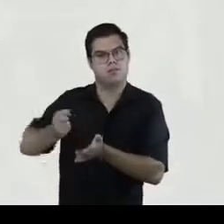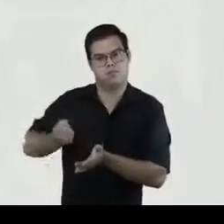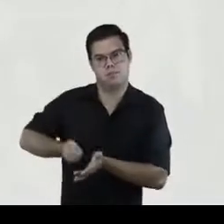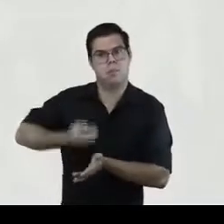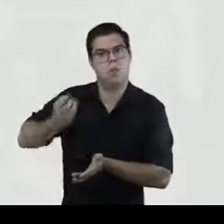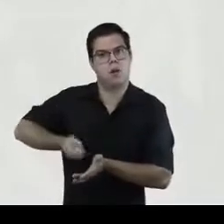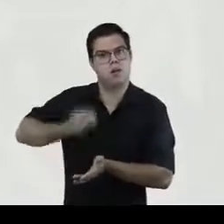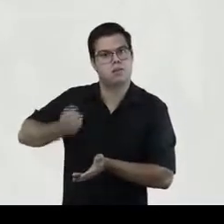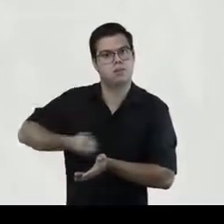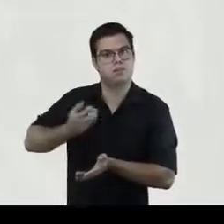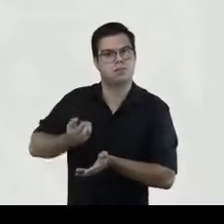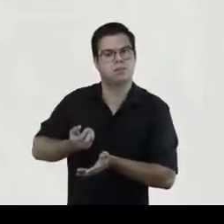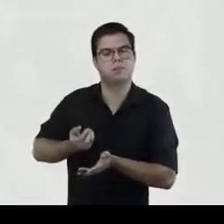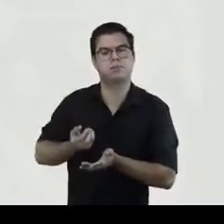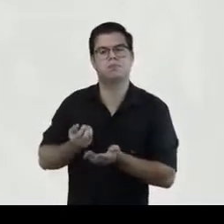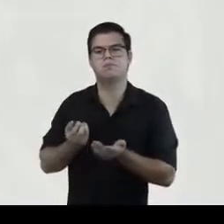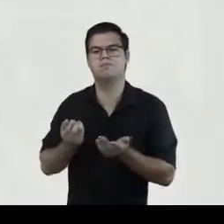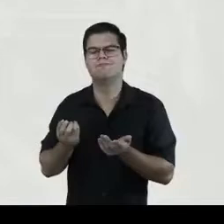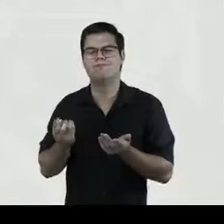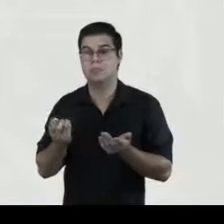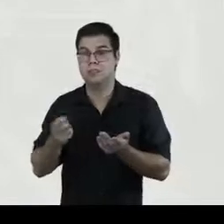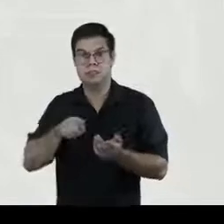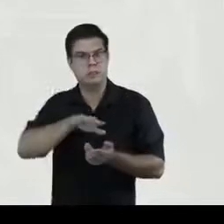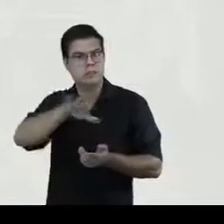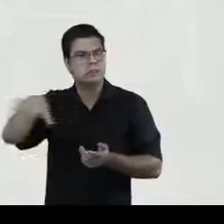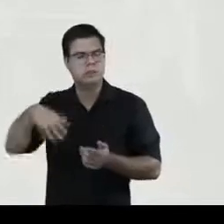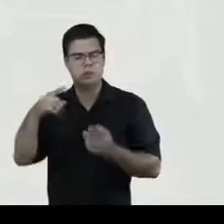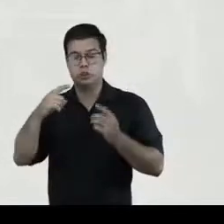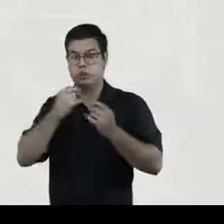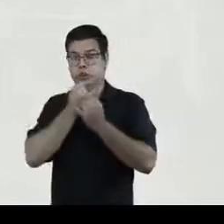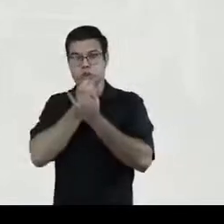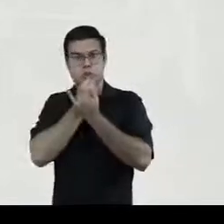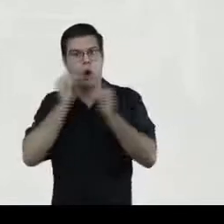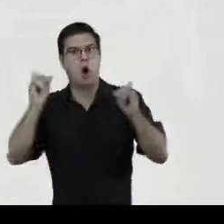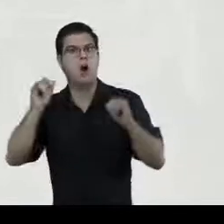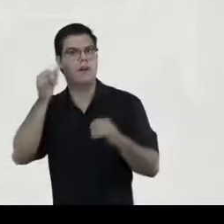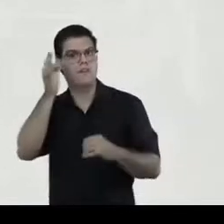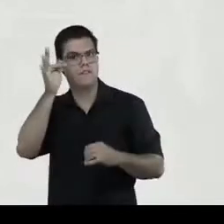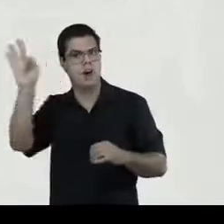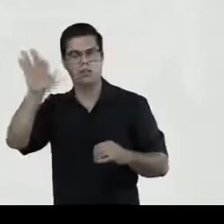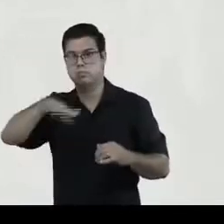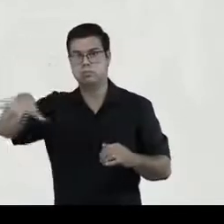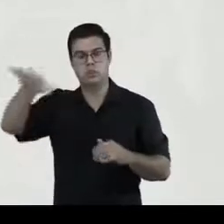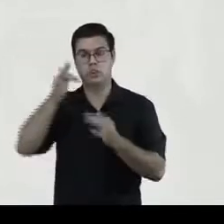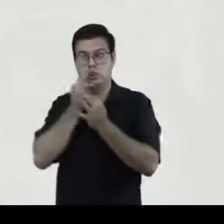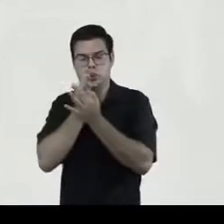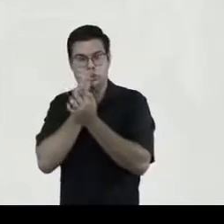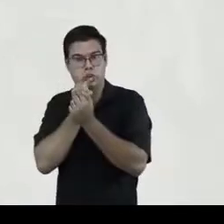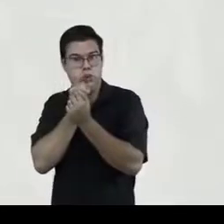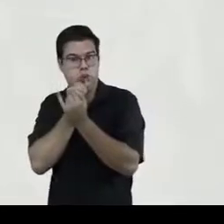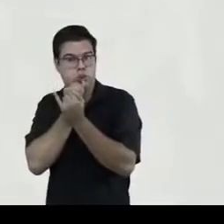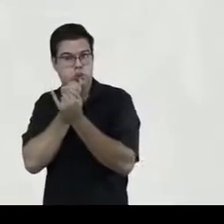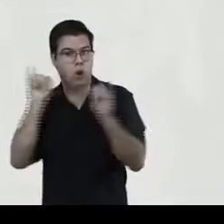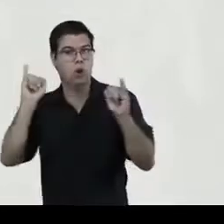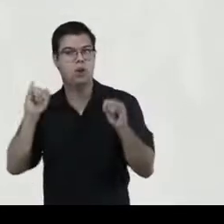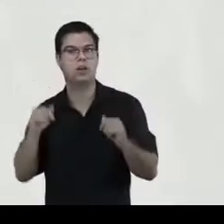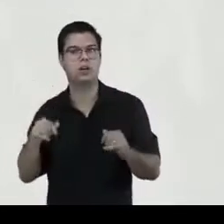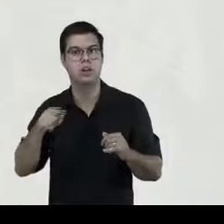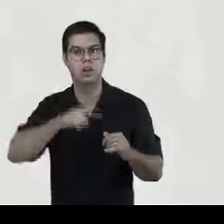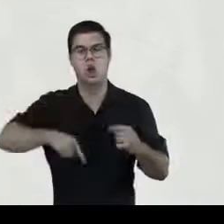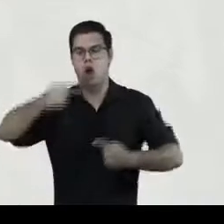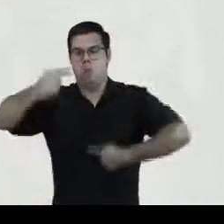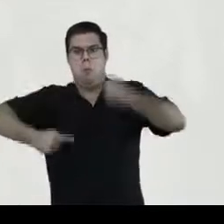créé un immense scandale en France. Nous n'allons pas nous lancer dans cette polémique ici aujourd'hui,